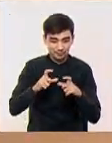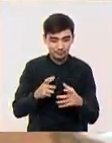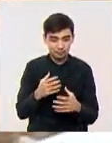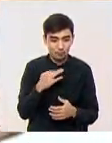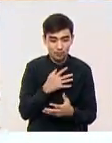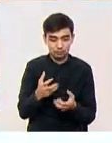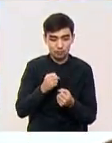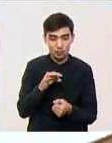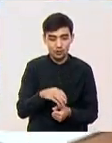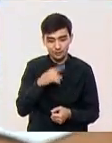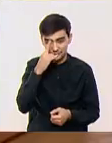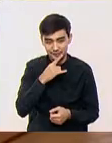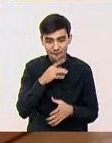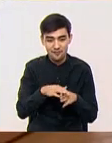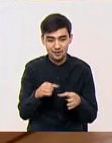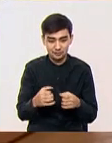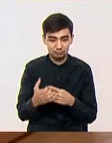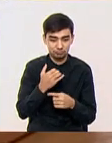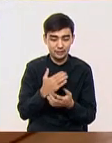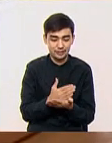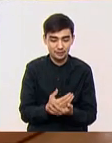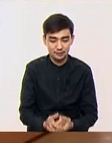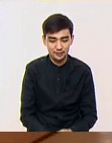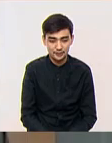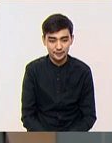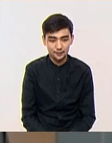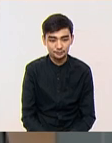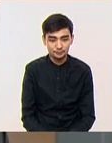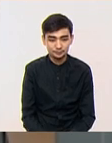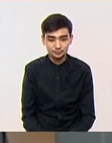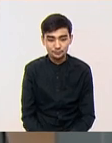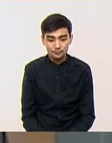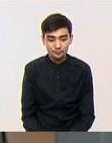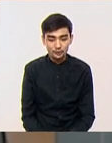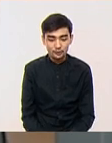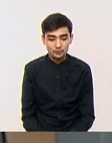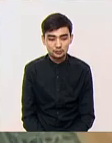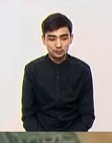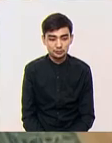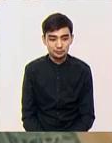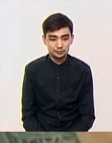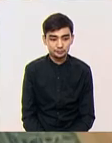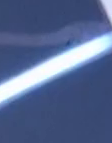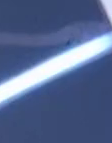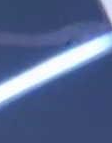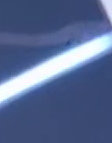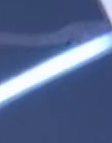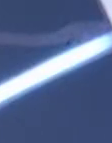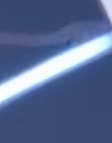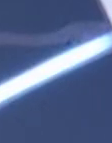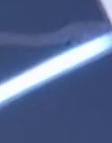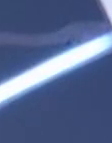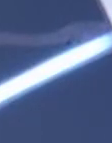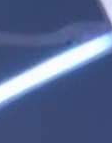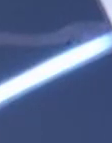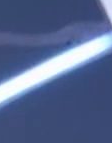приглашения от казахстанских властей. Нургали Карабаев, Ринат Абулхаиров, Информбюро, Алматы. Еще